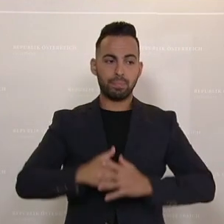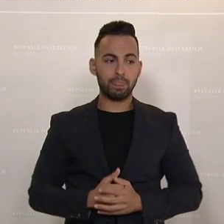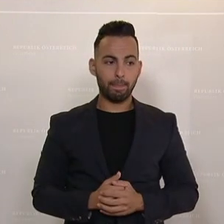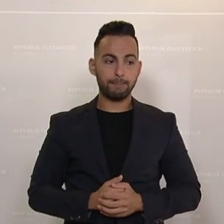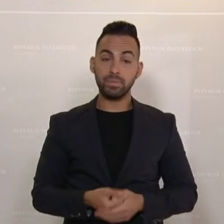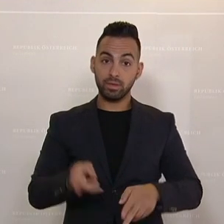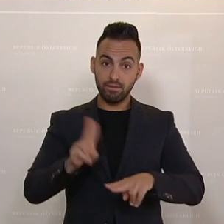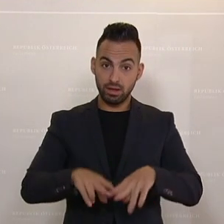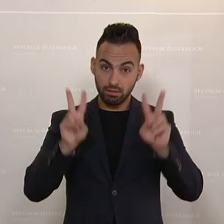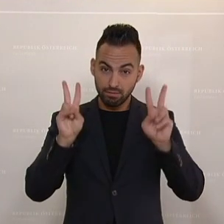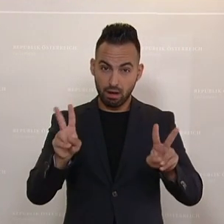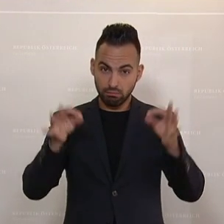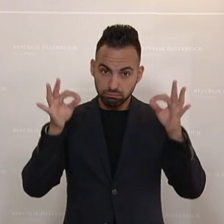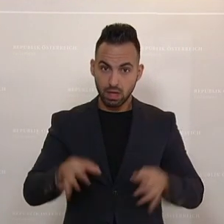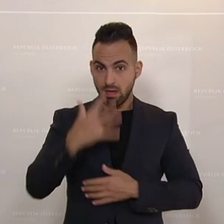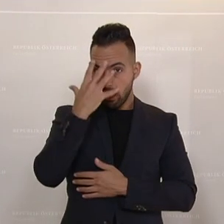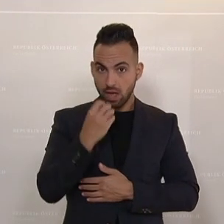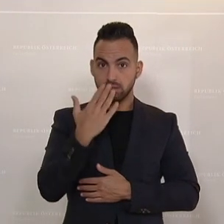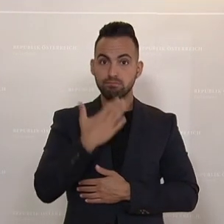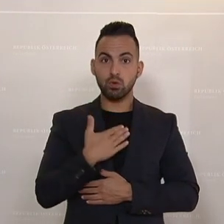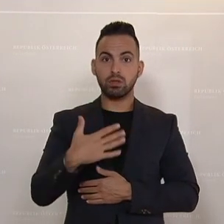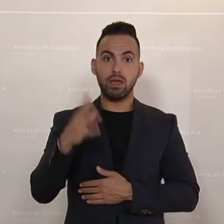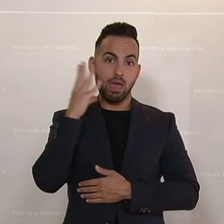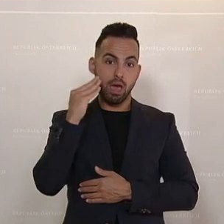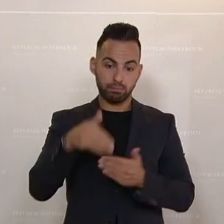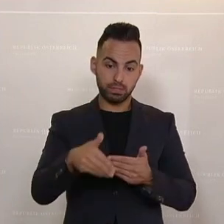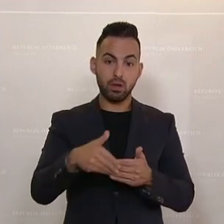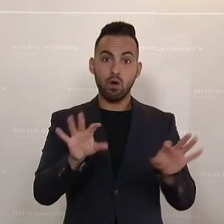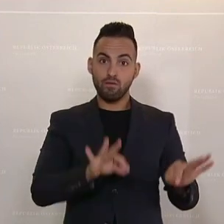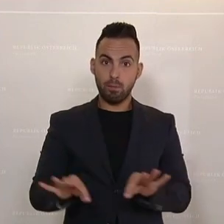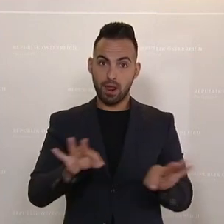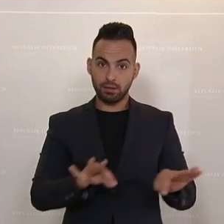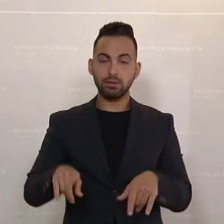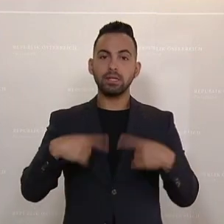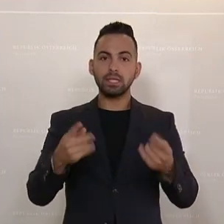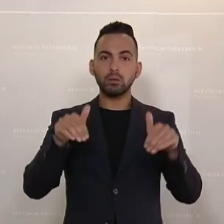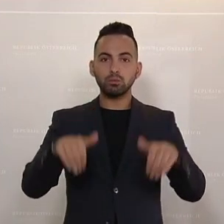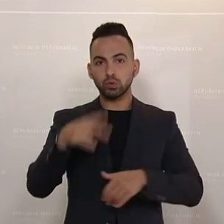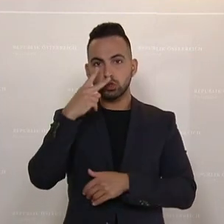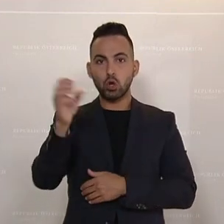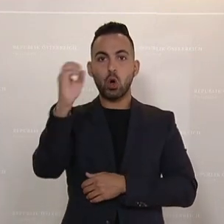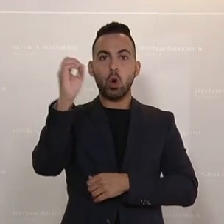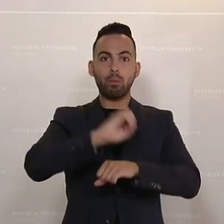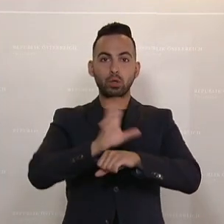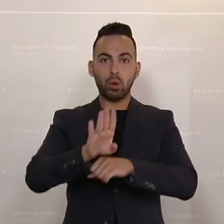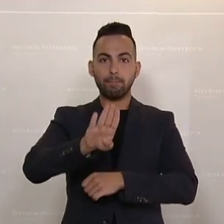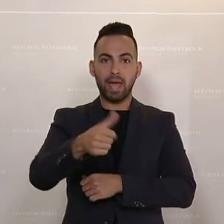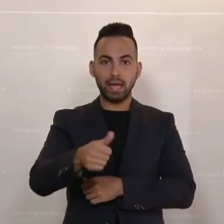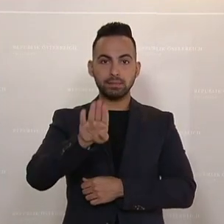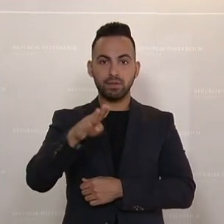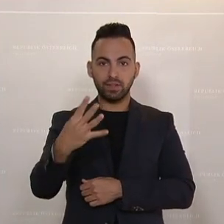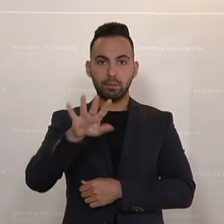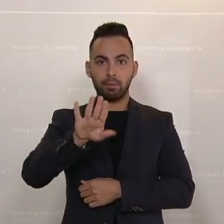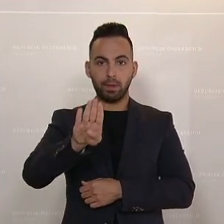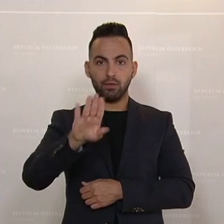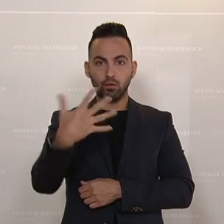Wenn Sie tatsächlich sich auf den Herbst vorbereiten wollen, dann sollten wir leichte Subtypen von wie Omikron, B1, B4, B5, so wie